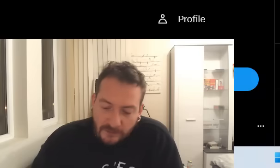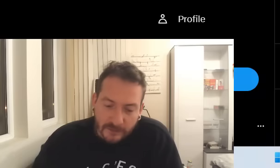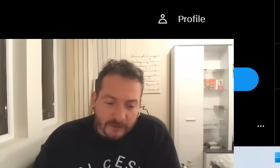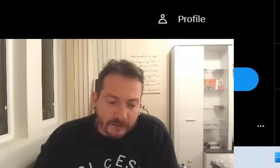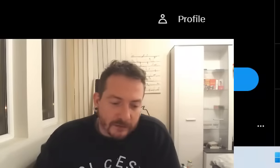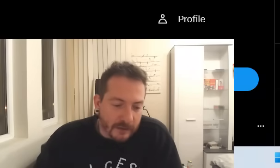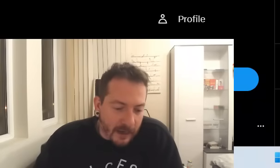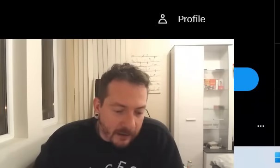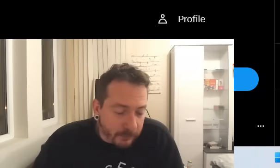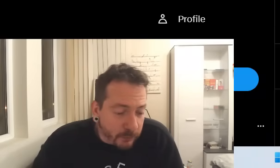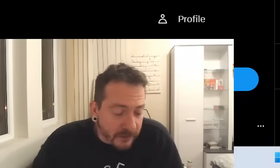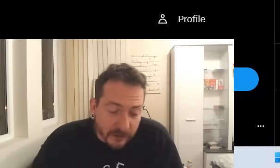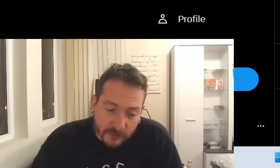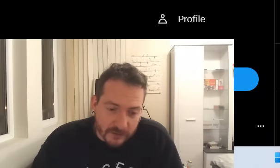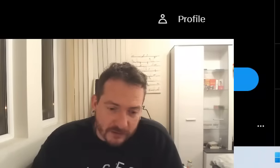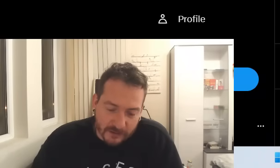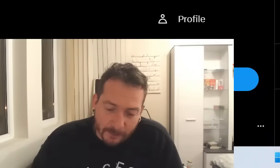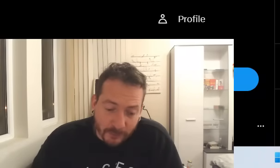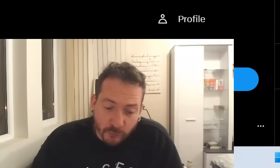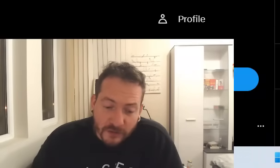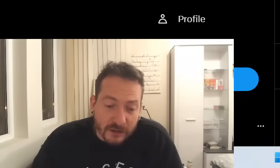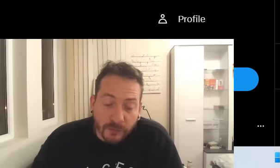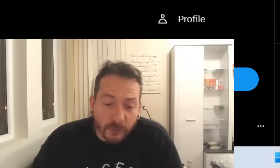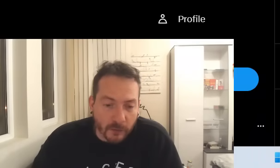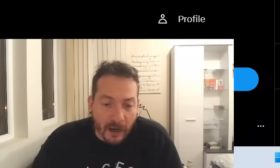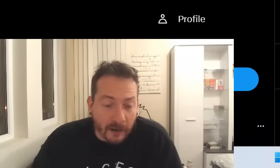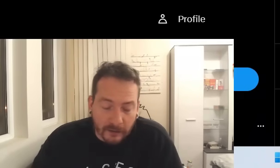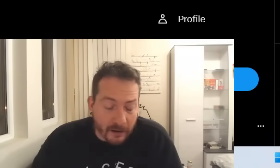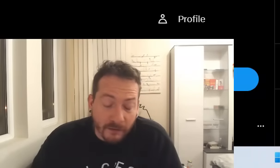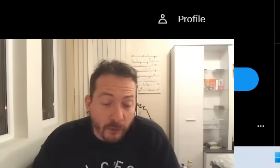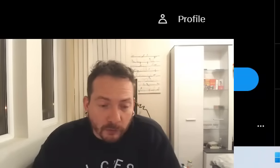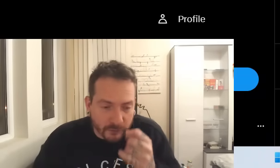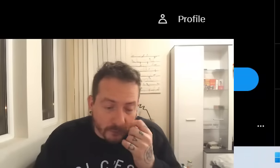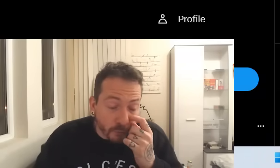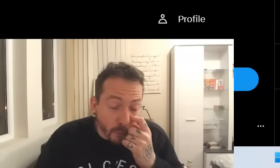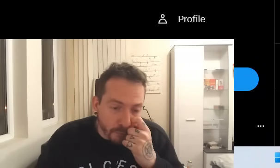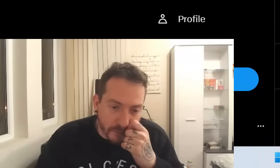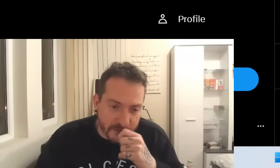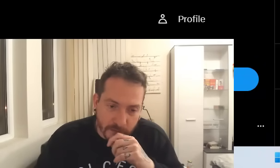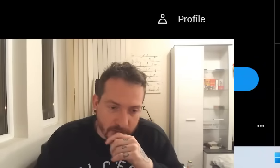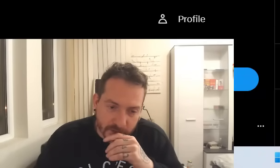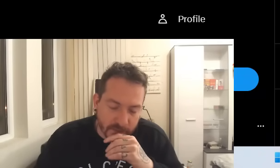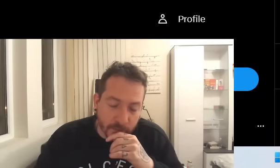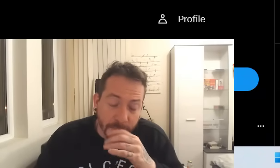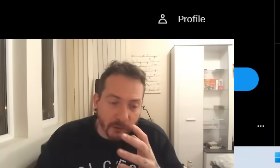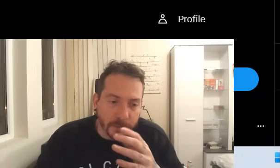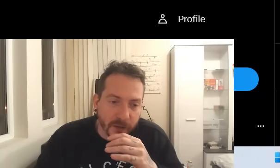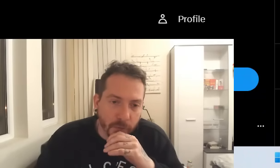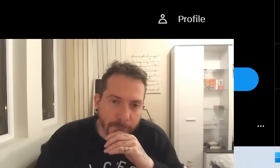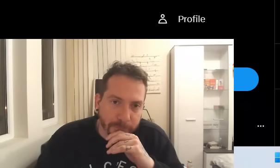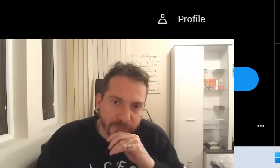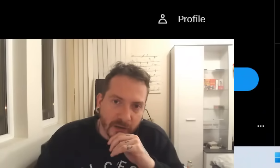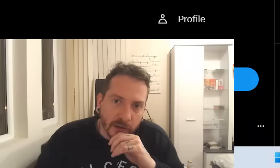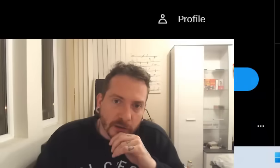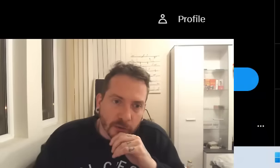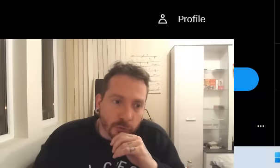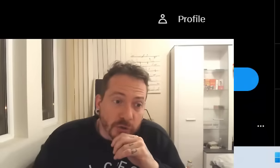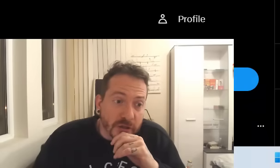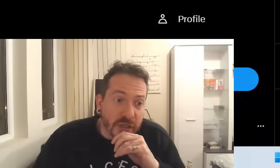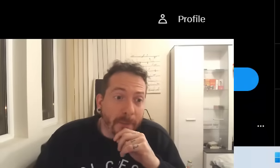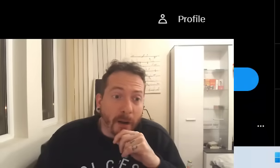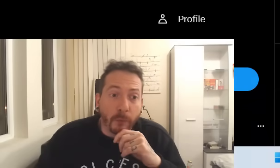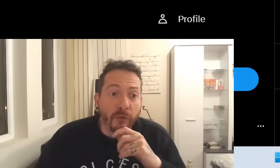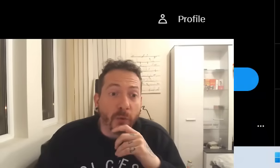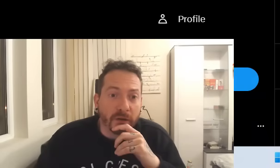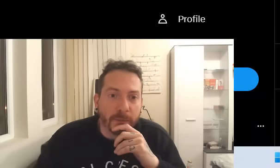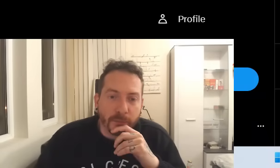c'est la République c'est pas du tout ce qu'il faut à la France enfin depuis c'est c'est de pire en pire quoi donc